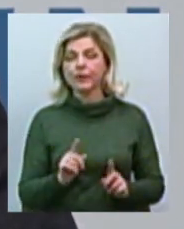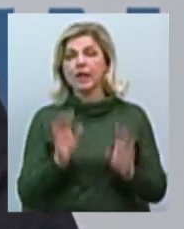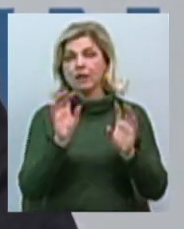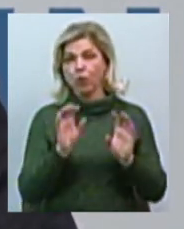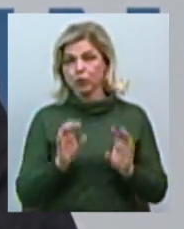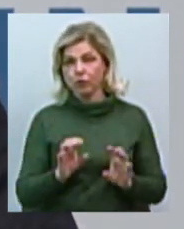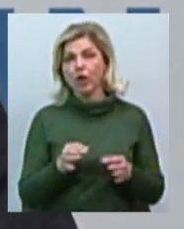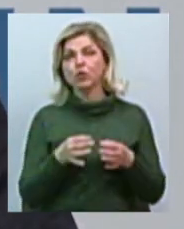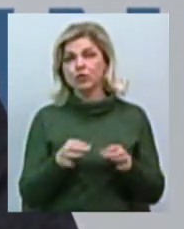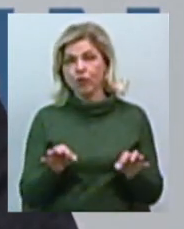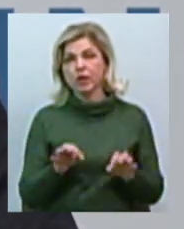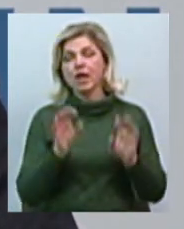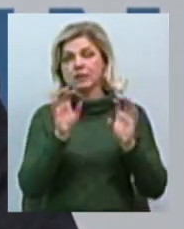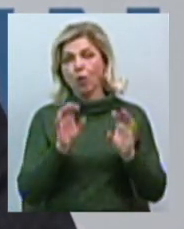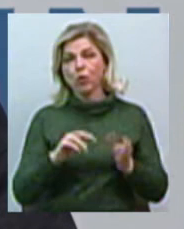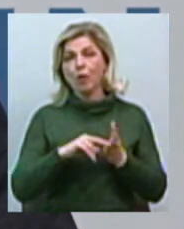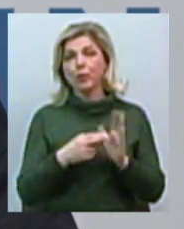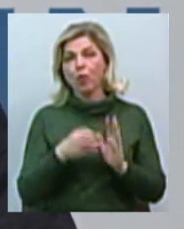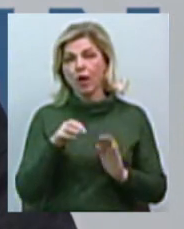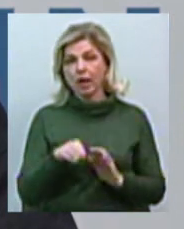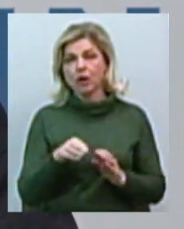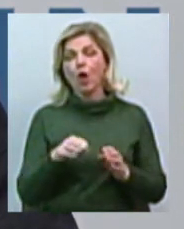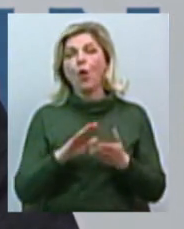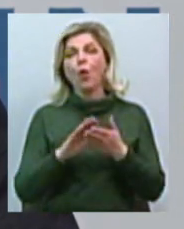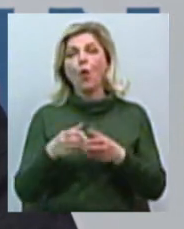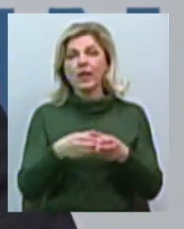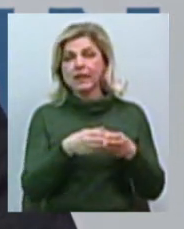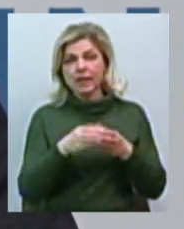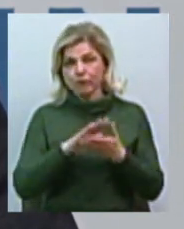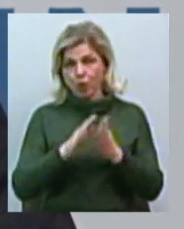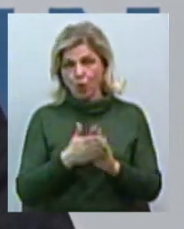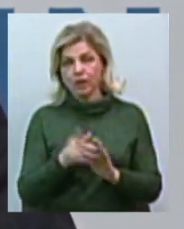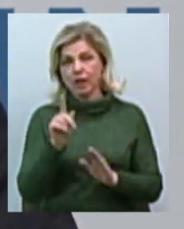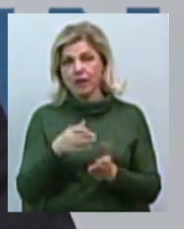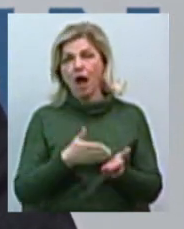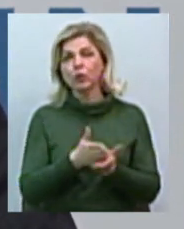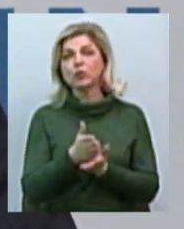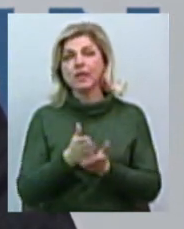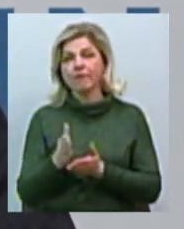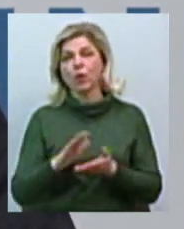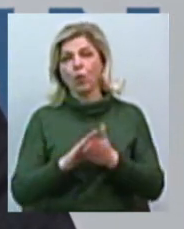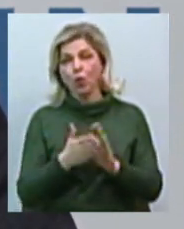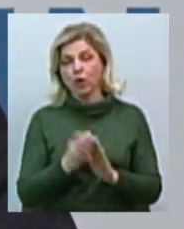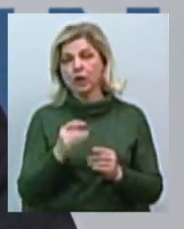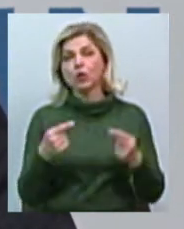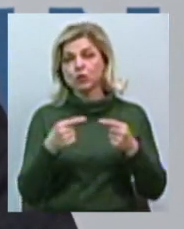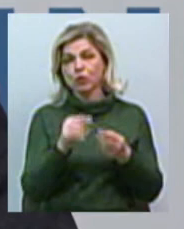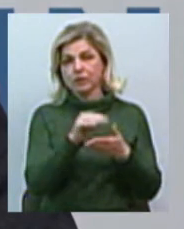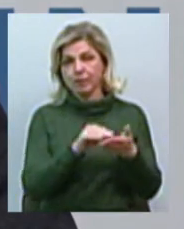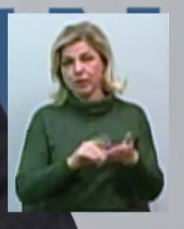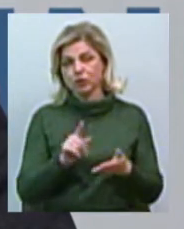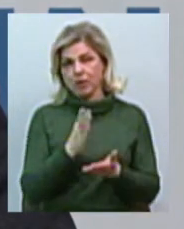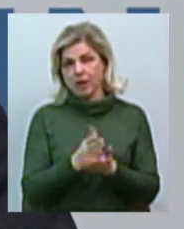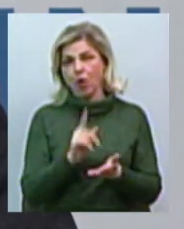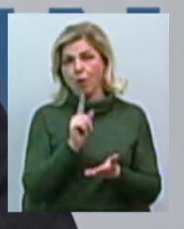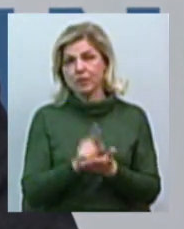Законодавство дозволяє законопроект колективні угоди, навіть галузеві угоди. І чітко прописує, що вони є обов'язкові